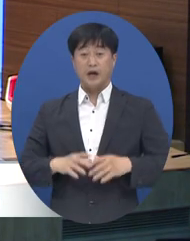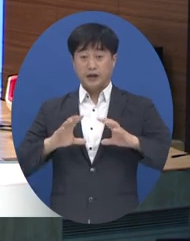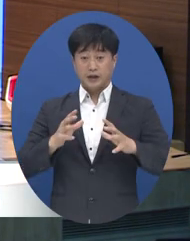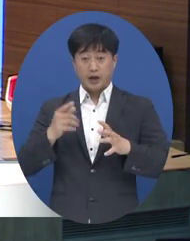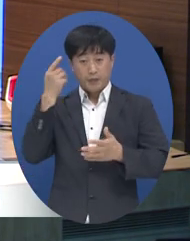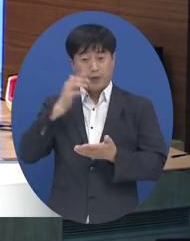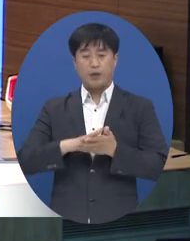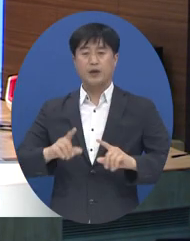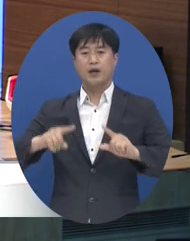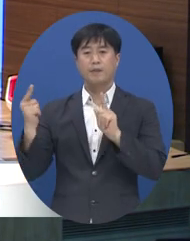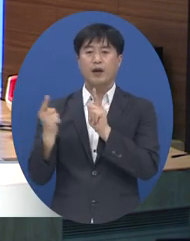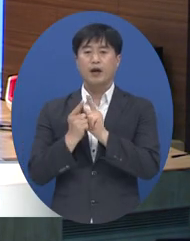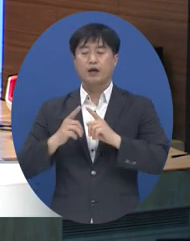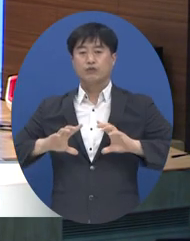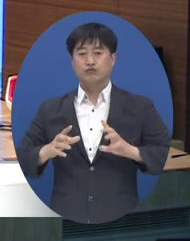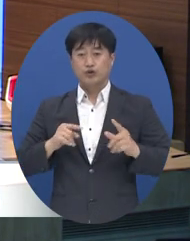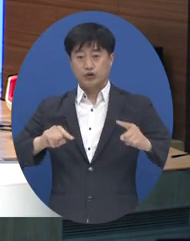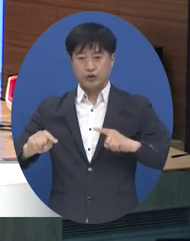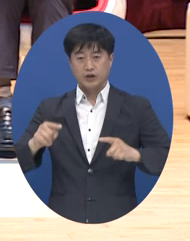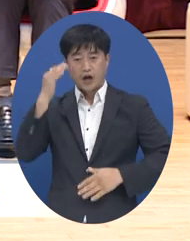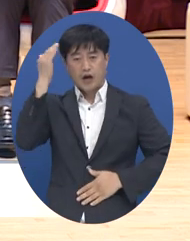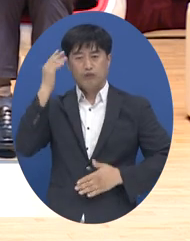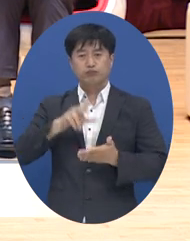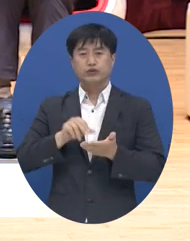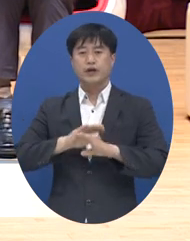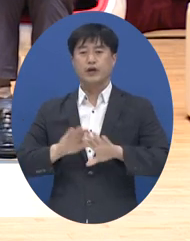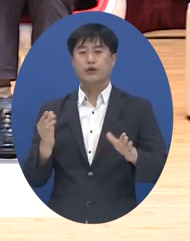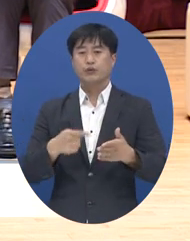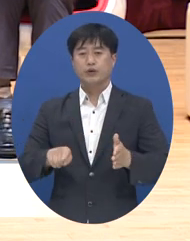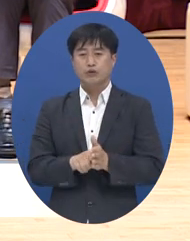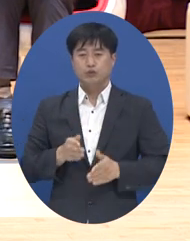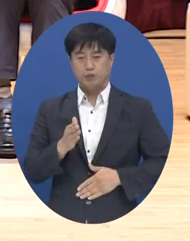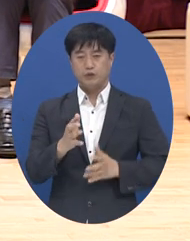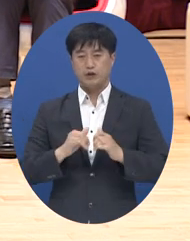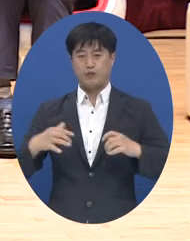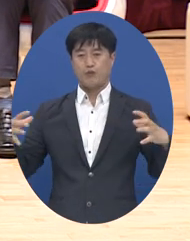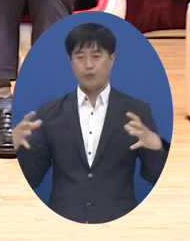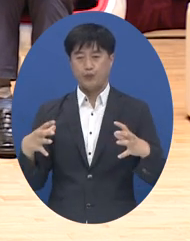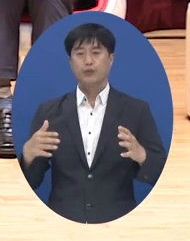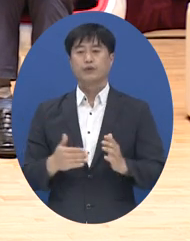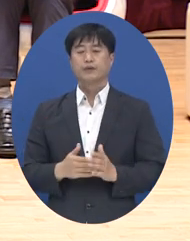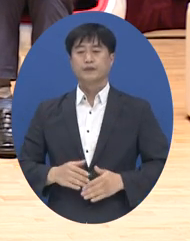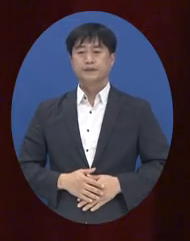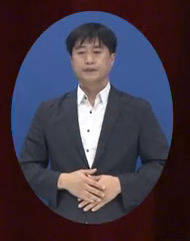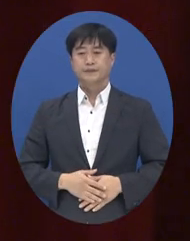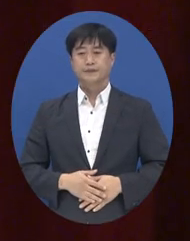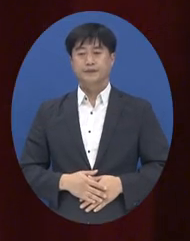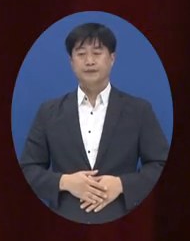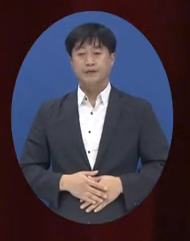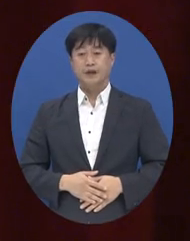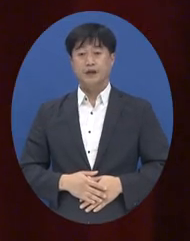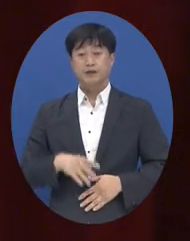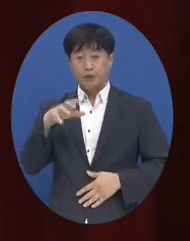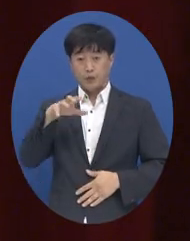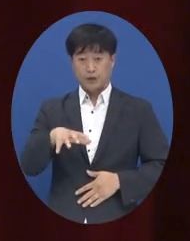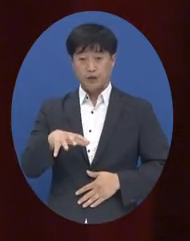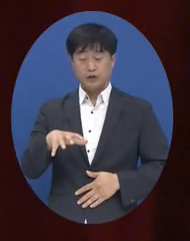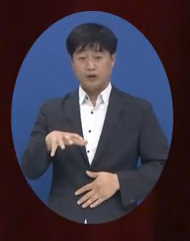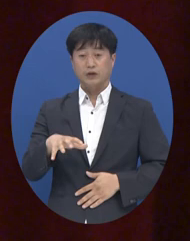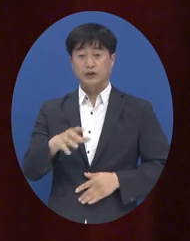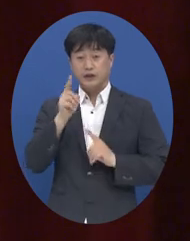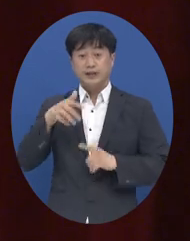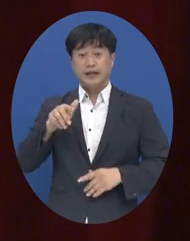세계 평화의 날을 맞아 국제정세와 한반도 문제를 풀기 위해 전문가들이 한자리에 모였습니다. 이 자리에서 이재강